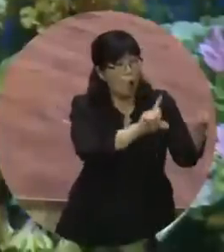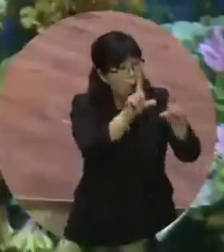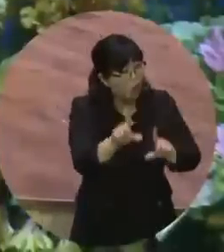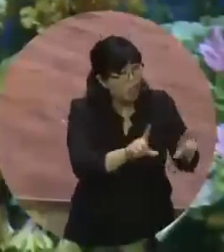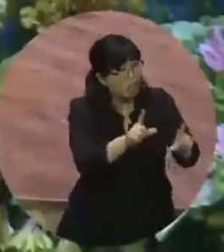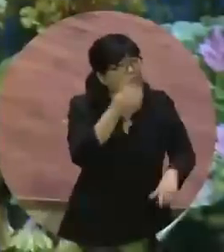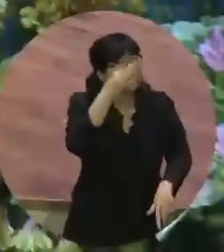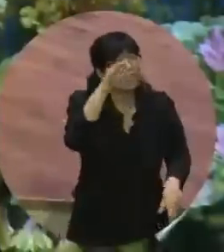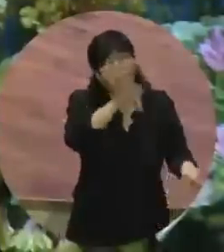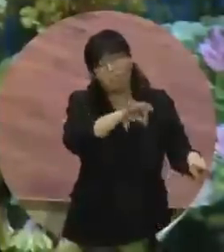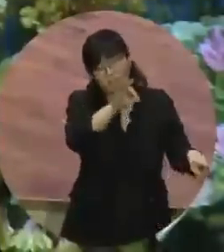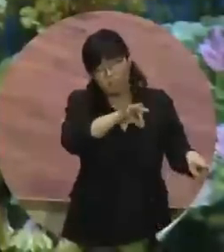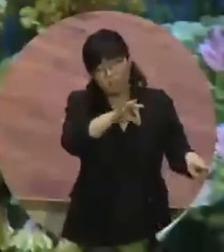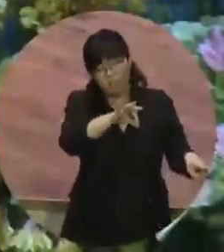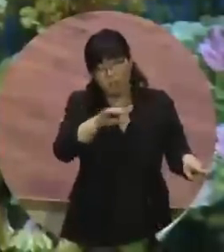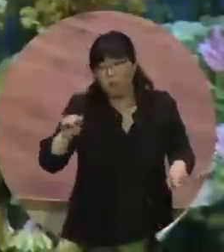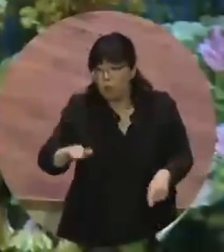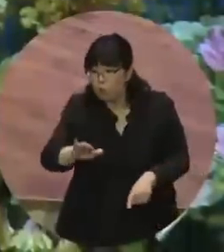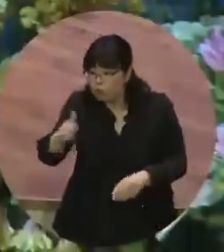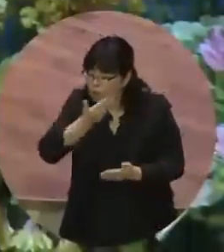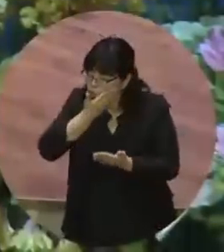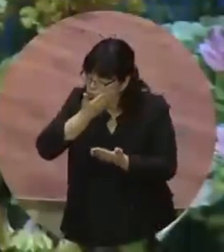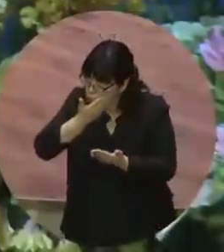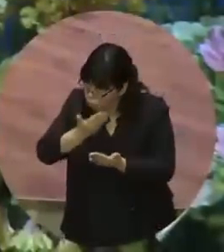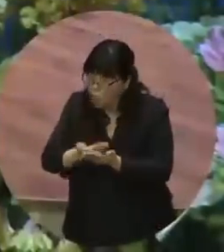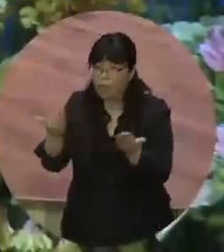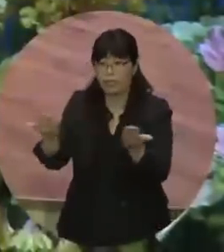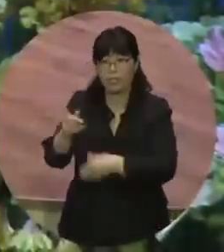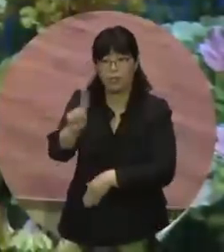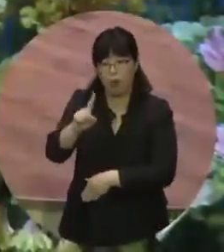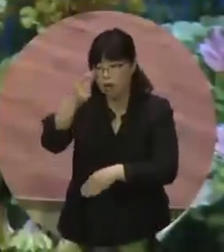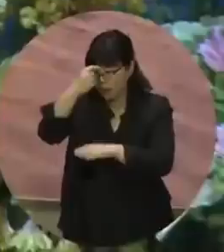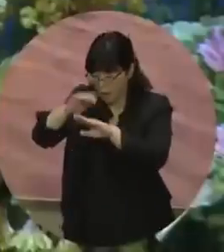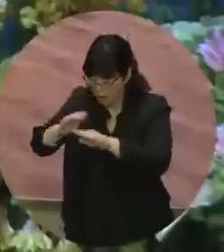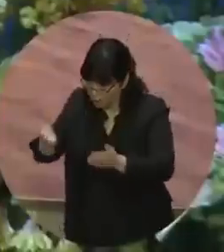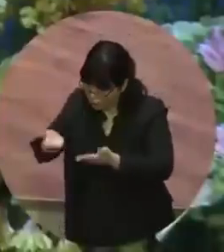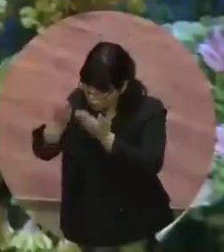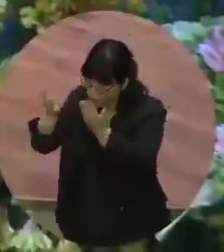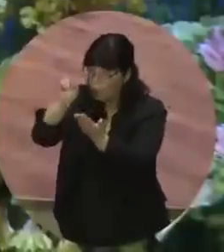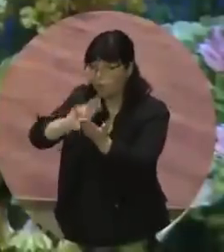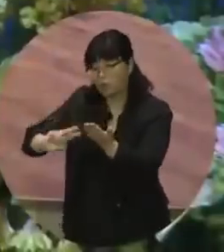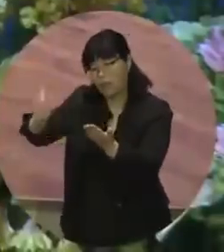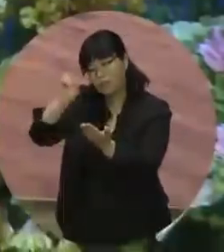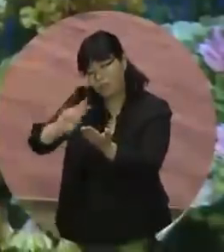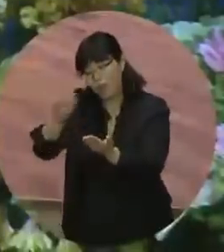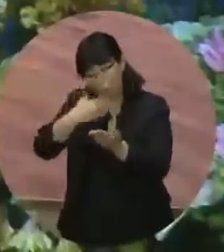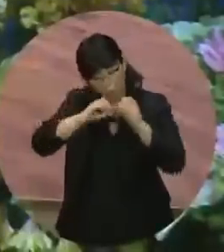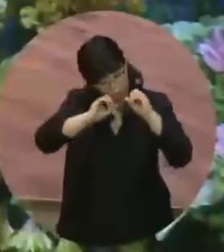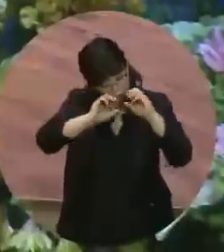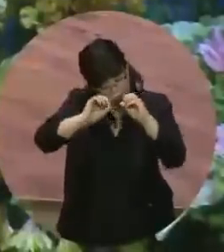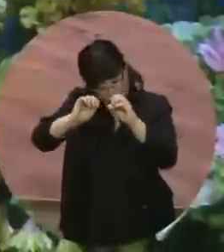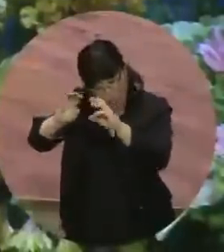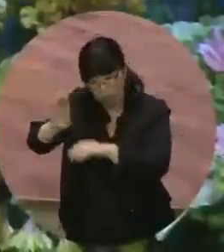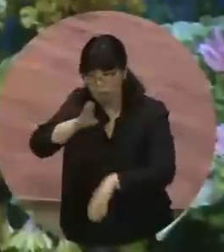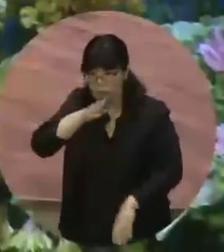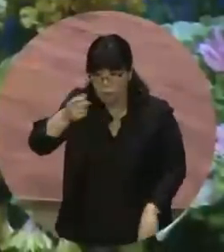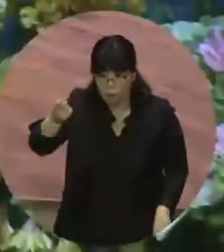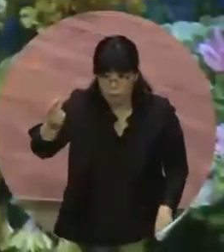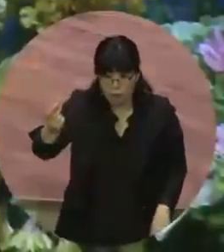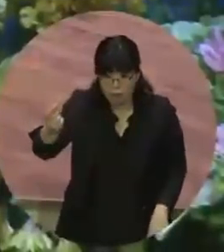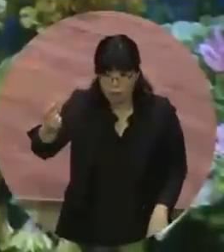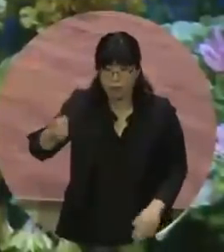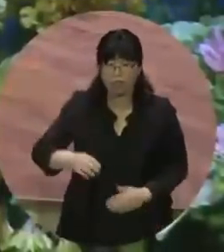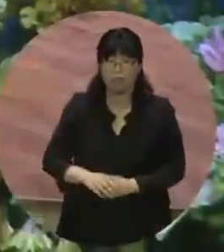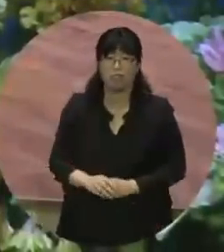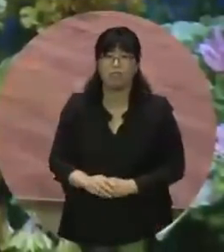그렇죠? 그러니까 언제나 여러분 그리스도 중심으로 또 그래야 돼요. 하나님 나라 확장을 위해서 다